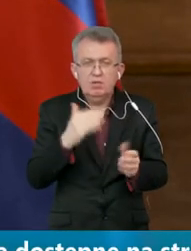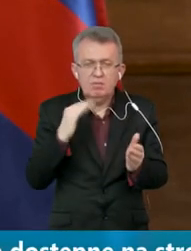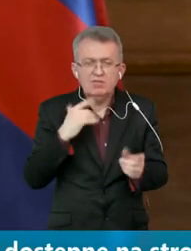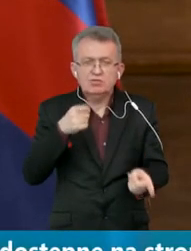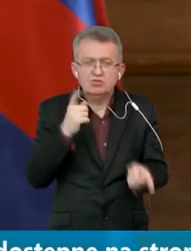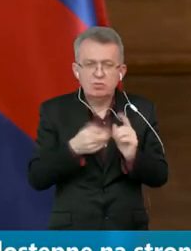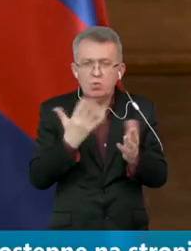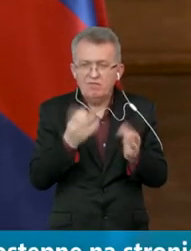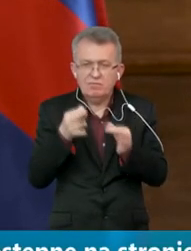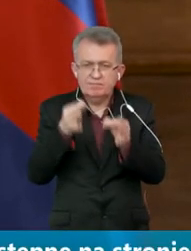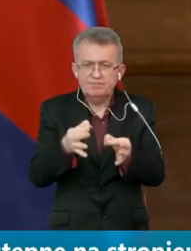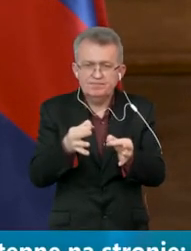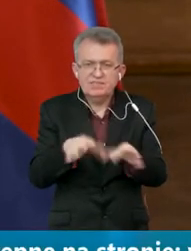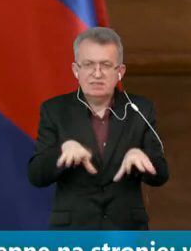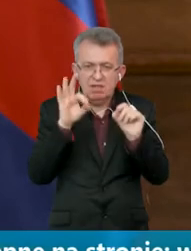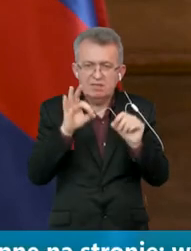miarę swobodnie